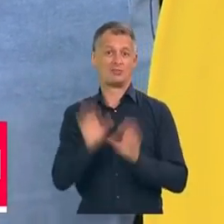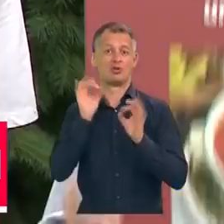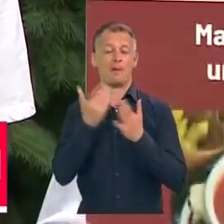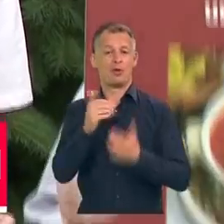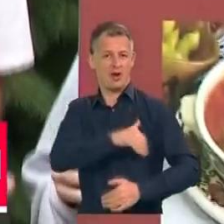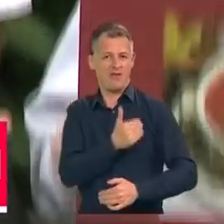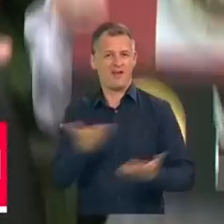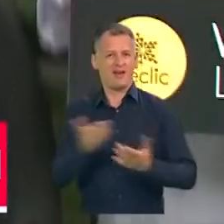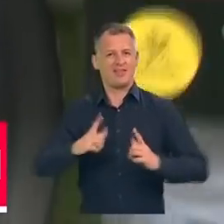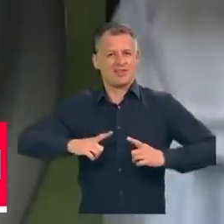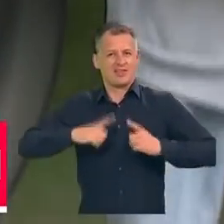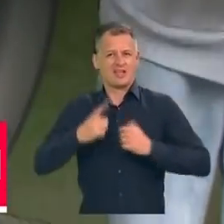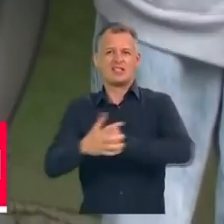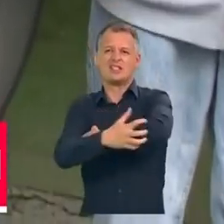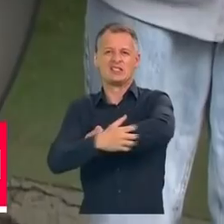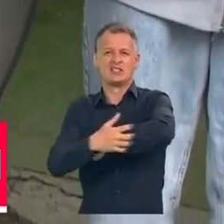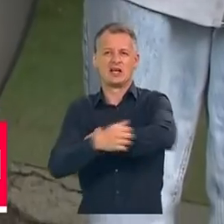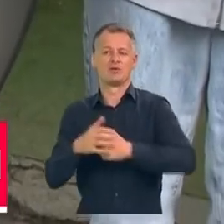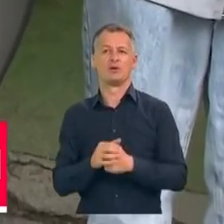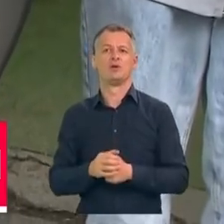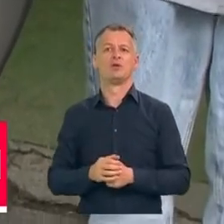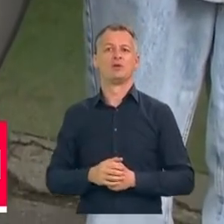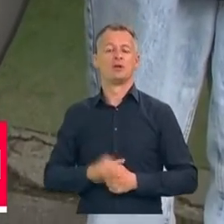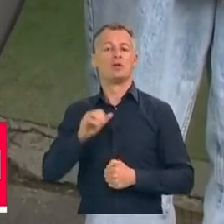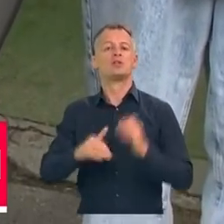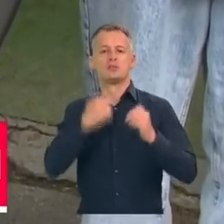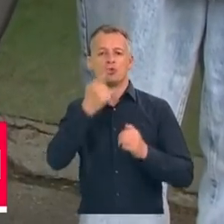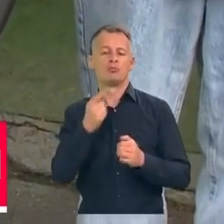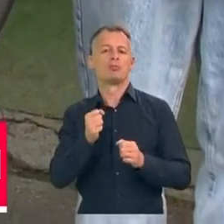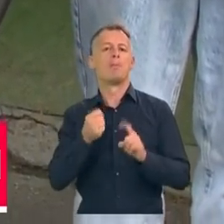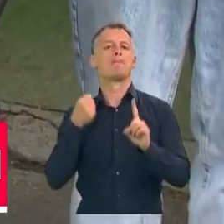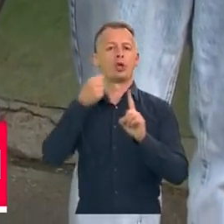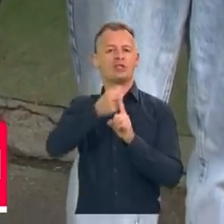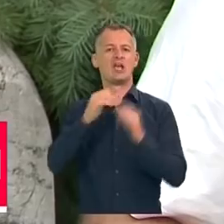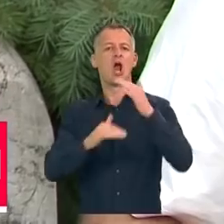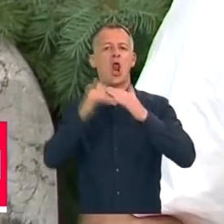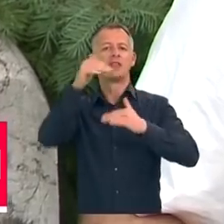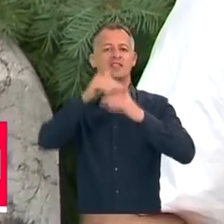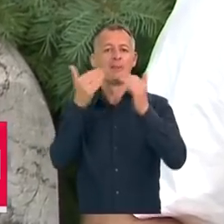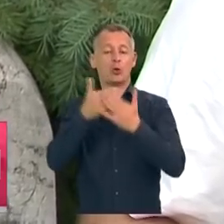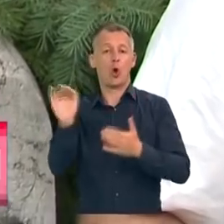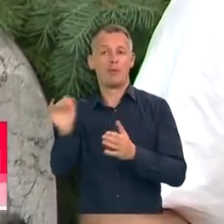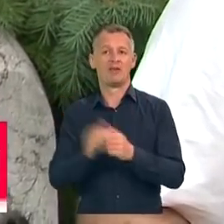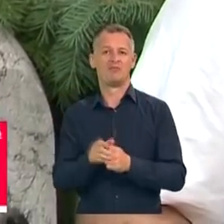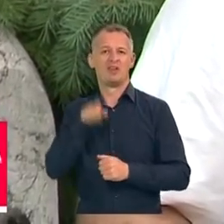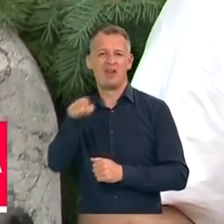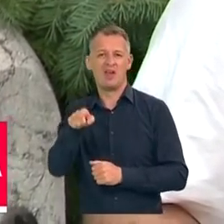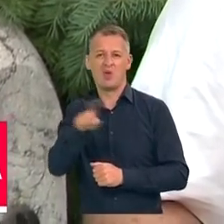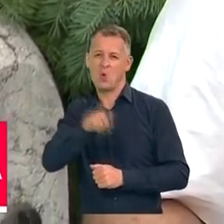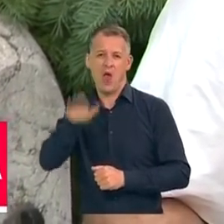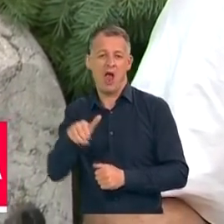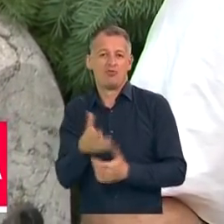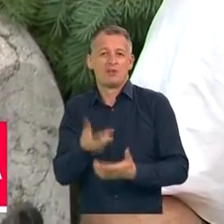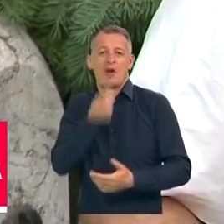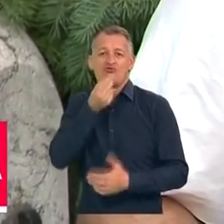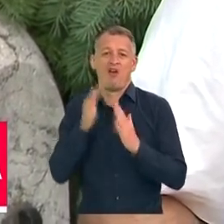în pragul sărăciei. Grădiți pentru copii! Grădiți pentru copii! Unii nici n-au mâncare acasă, n-au ce să aducă și stau flămând toată